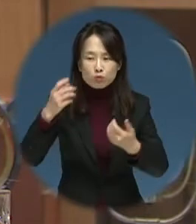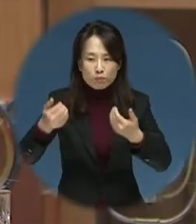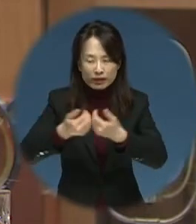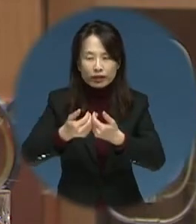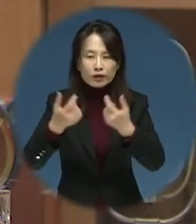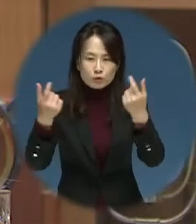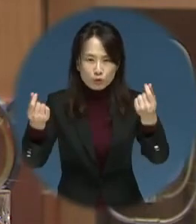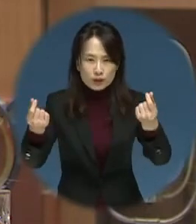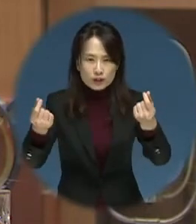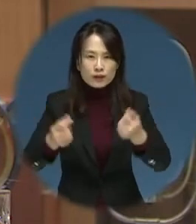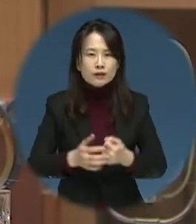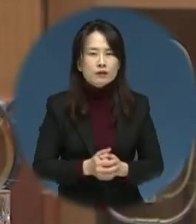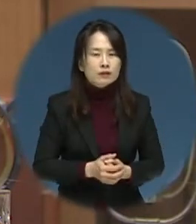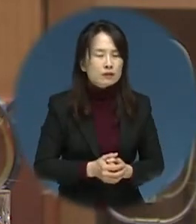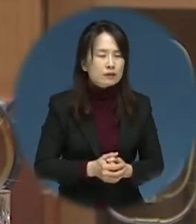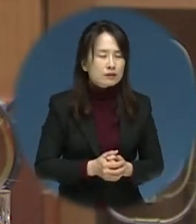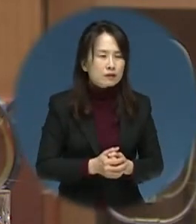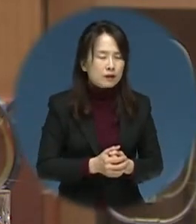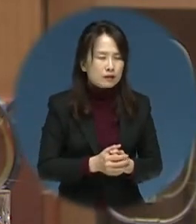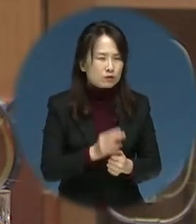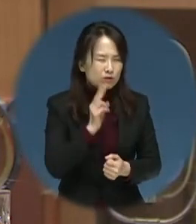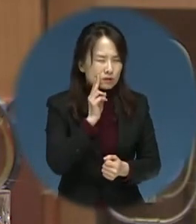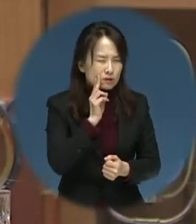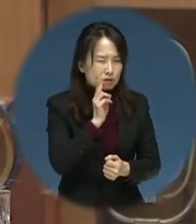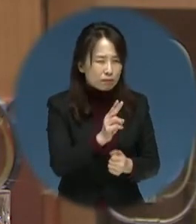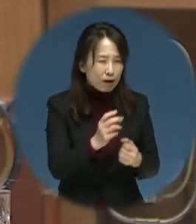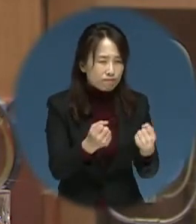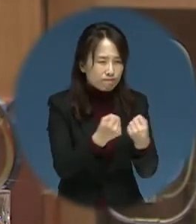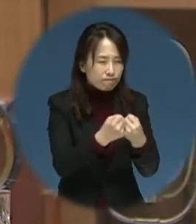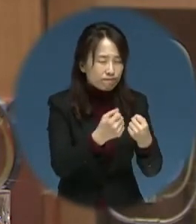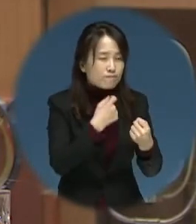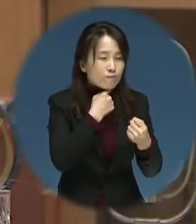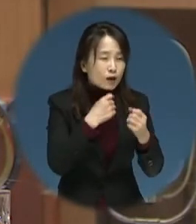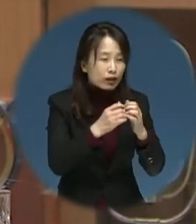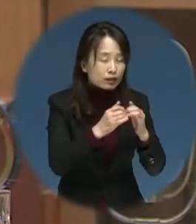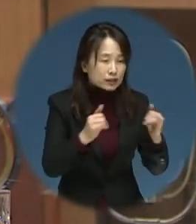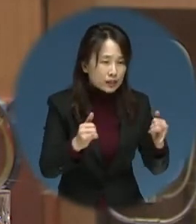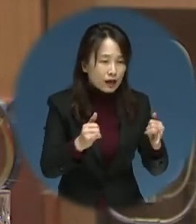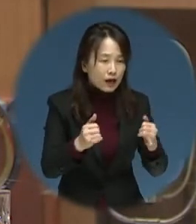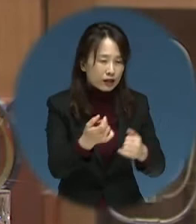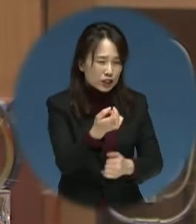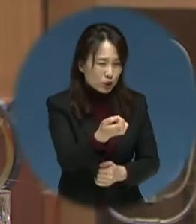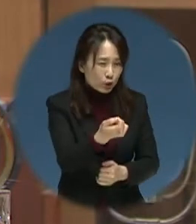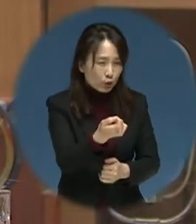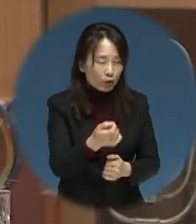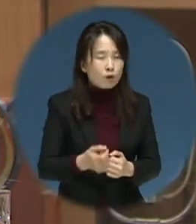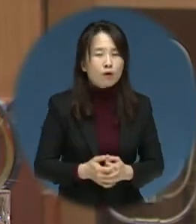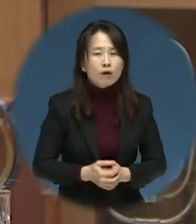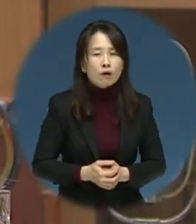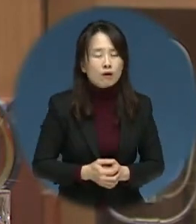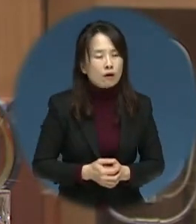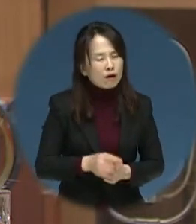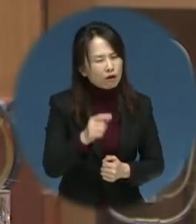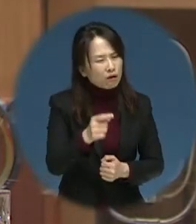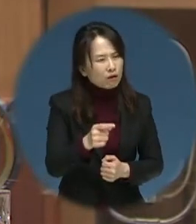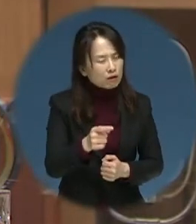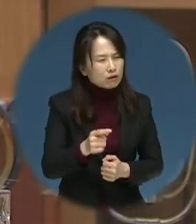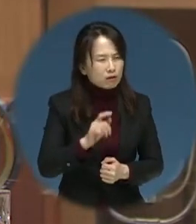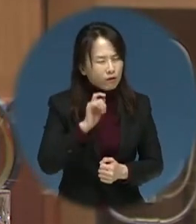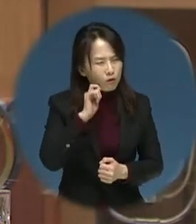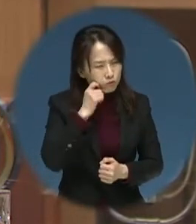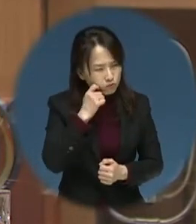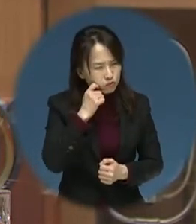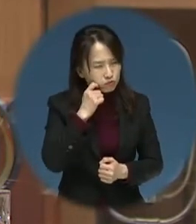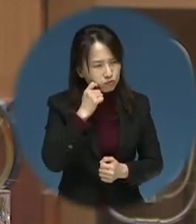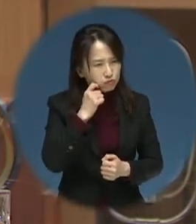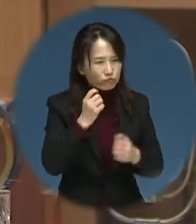일부인 이슬람 원리주의 그 가운데 몇몇 테러 단체, 테러 집단 이거 국제적 골칫거리고 이슬람